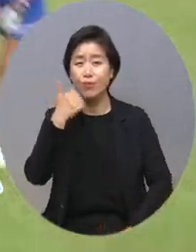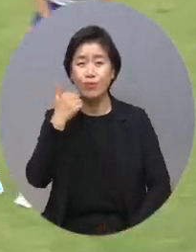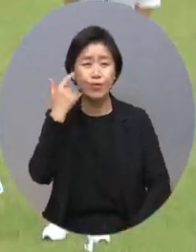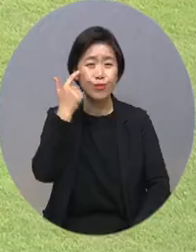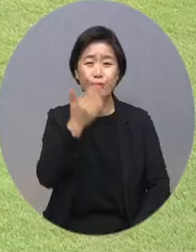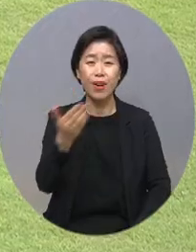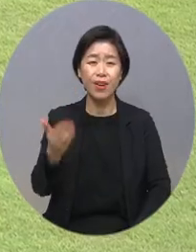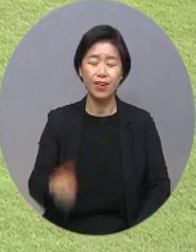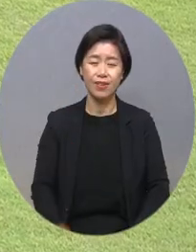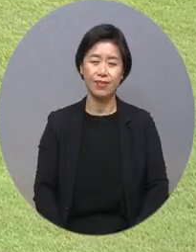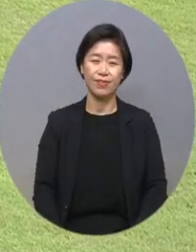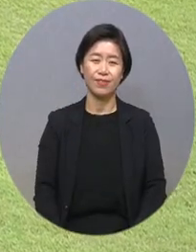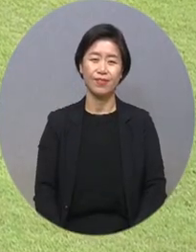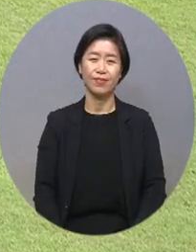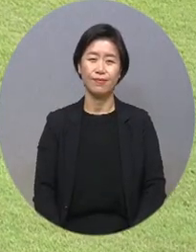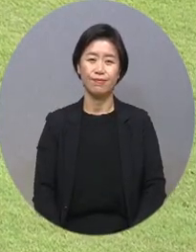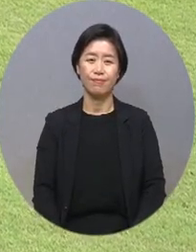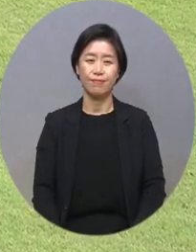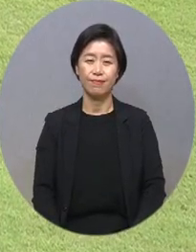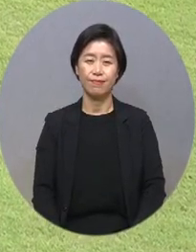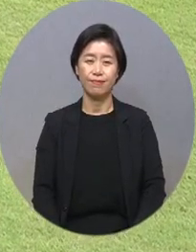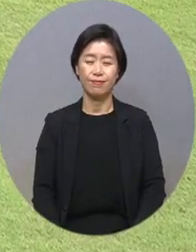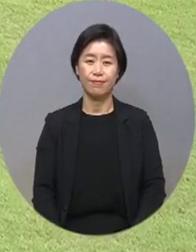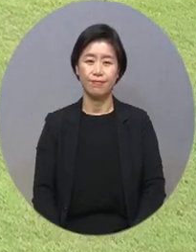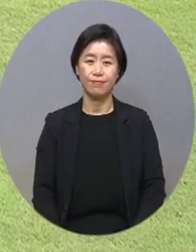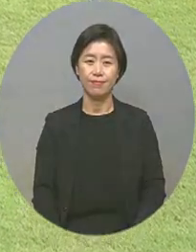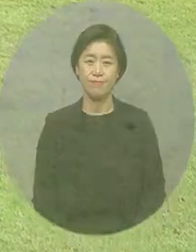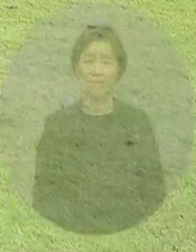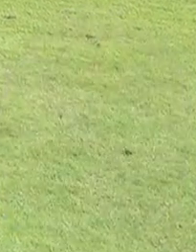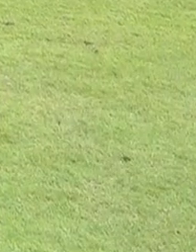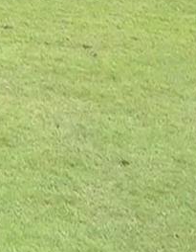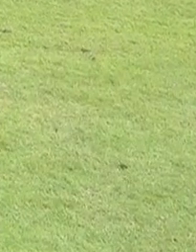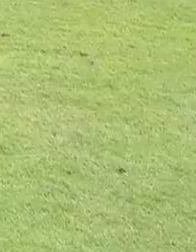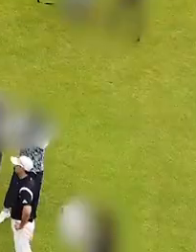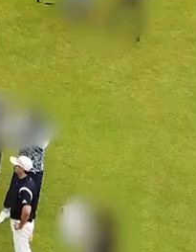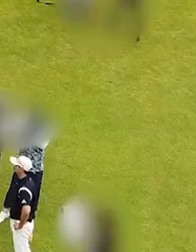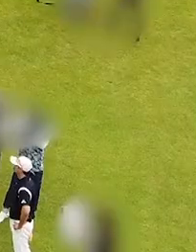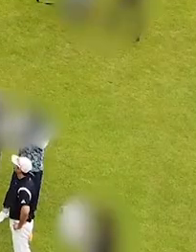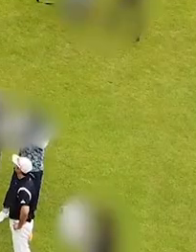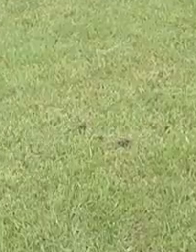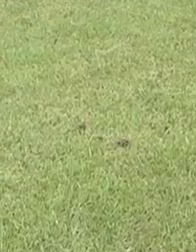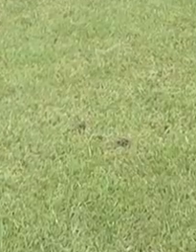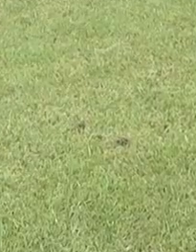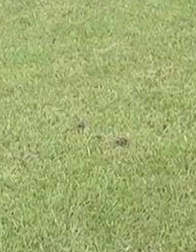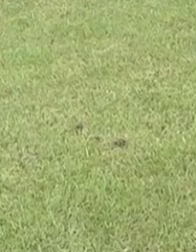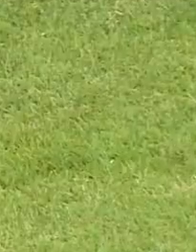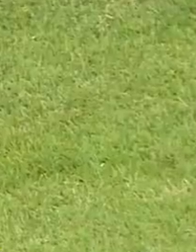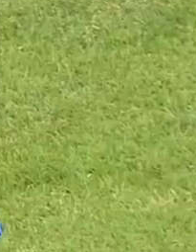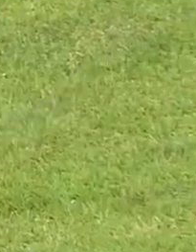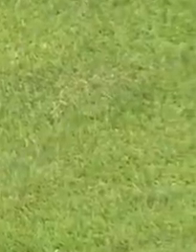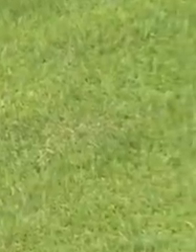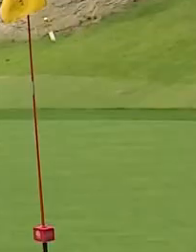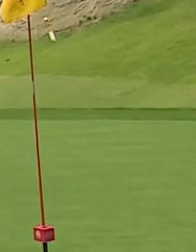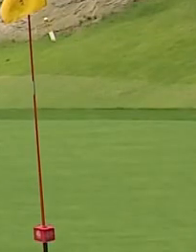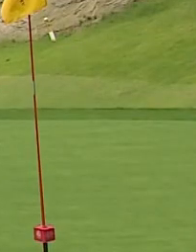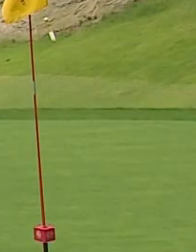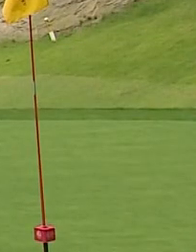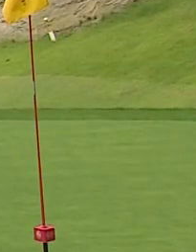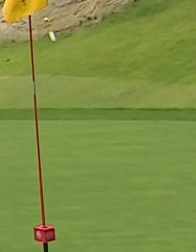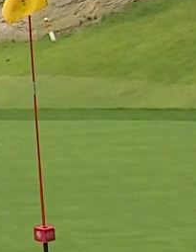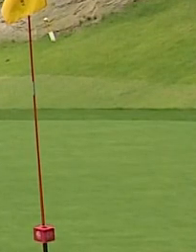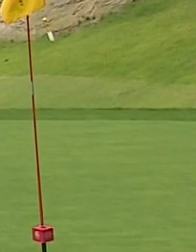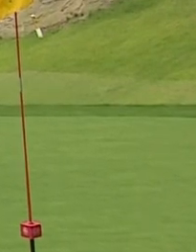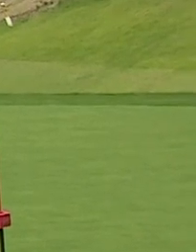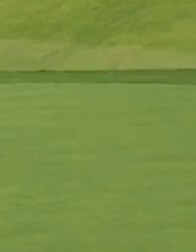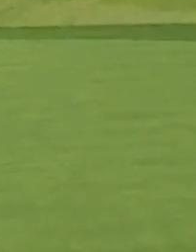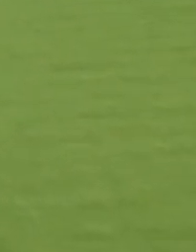25. 저한테. 65 정도 쳐야 될 것 같은데? 어. 어!